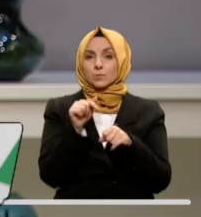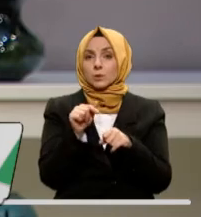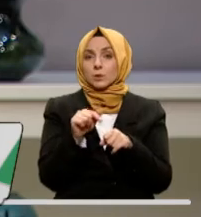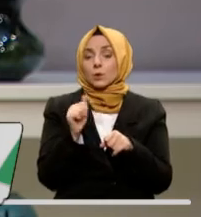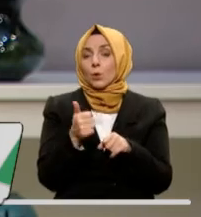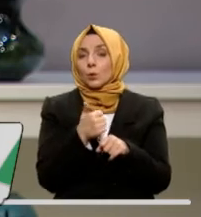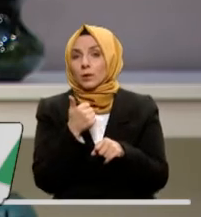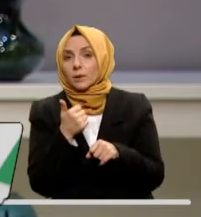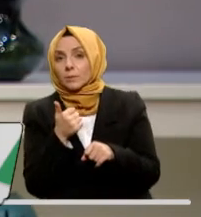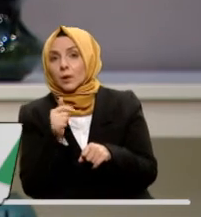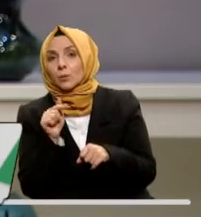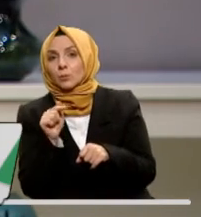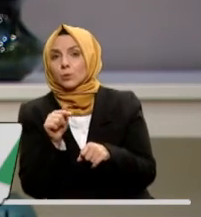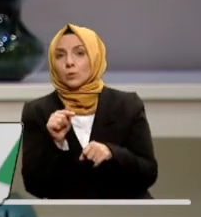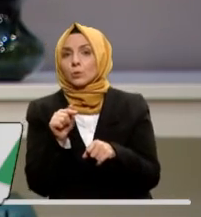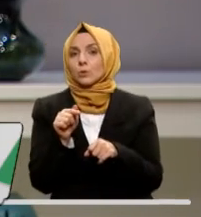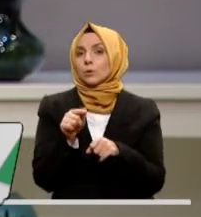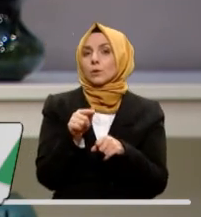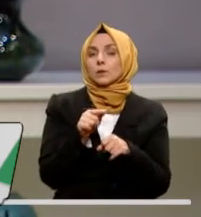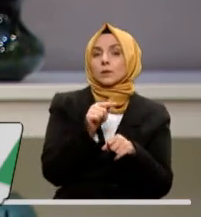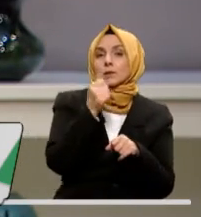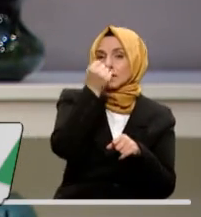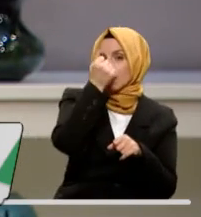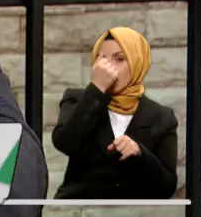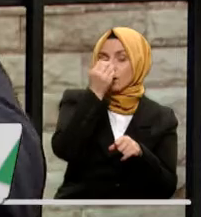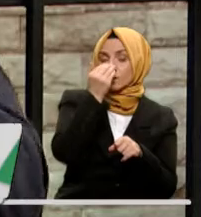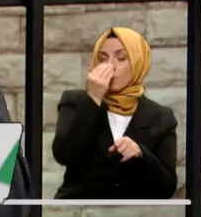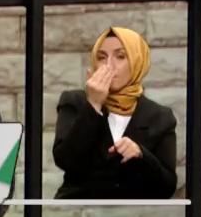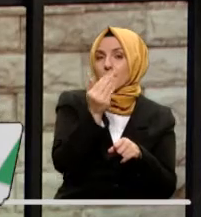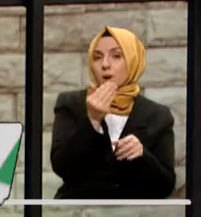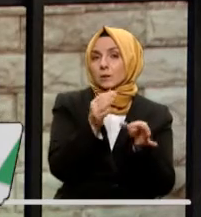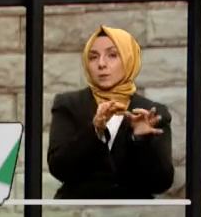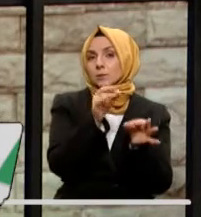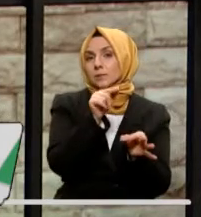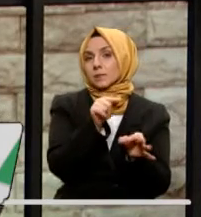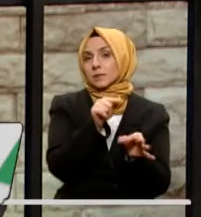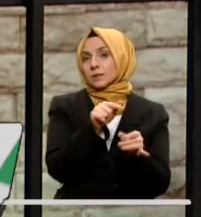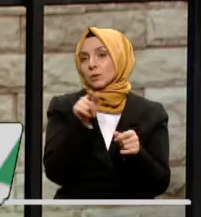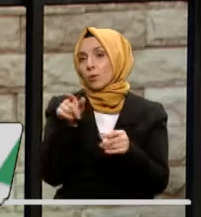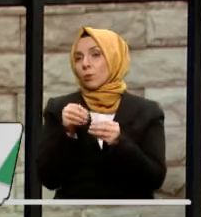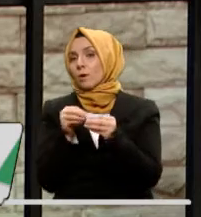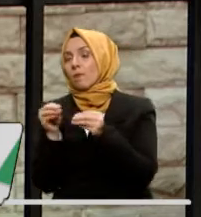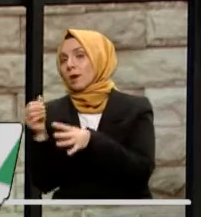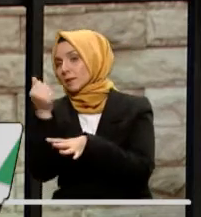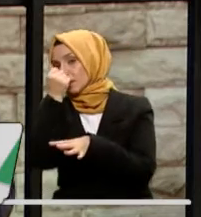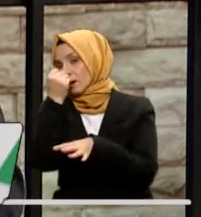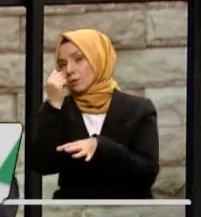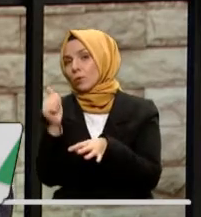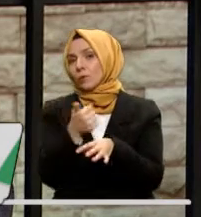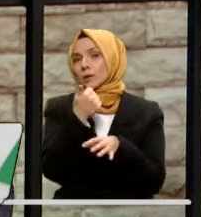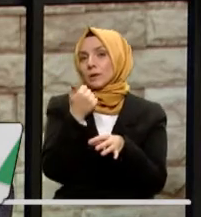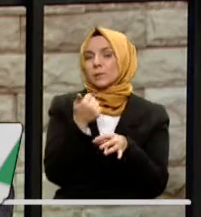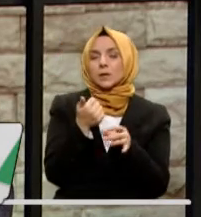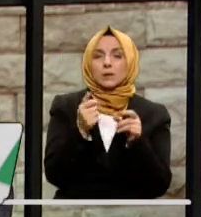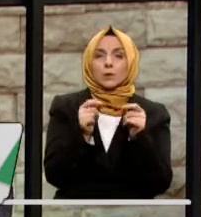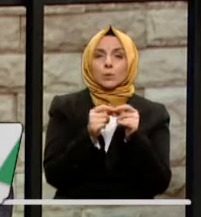bağışçı değil kalıcı kalıcı aldığımız bağışlardan Başkanla birlikte